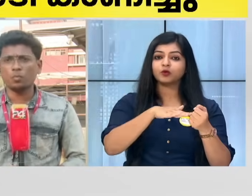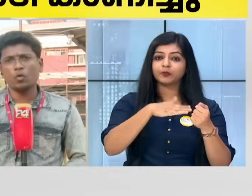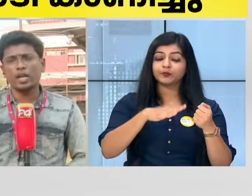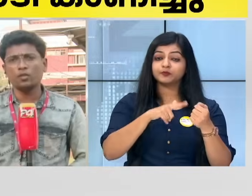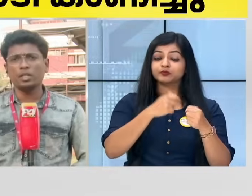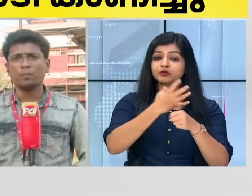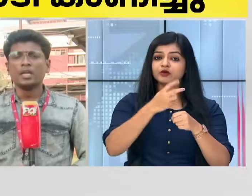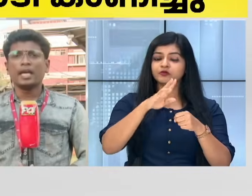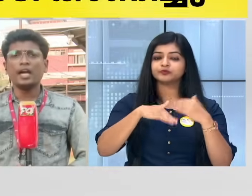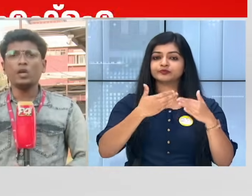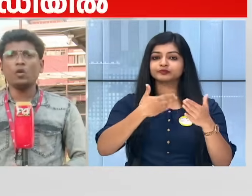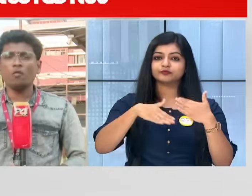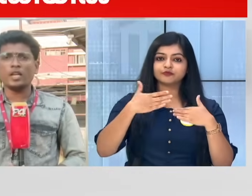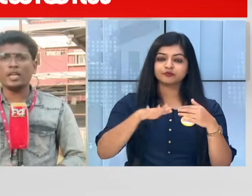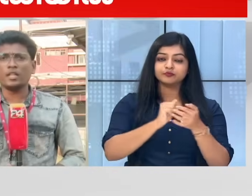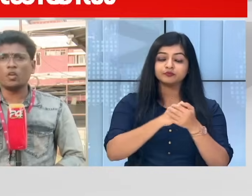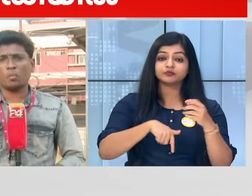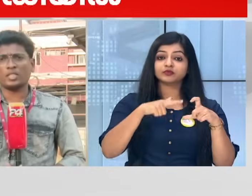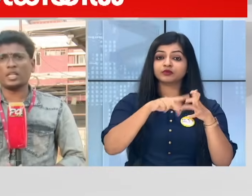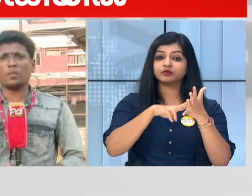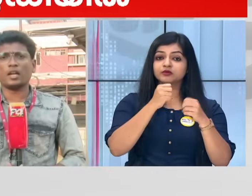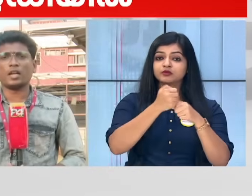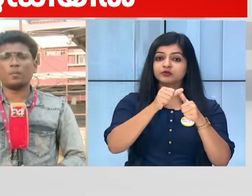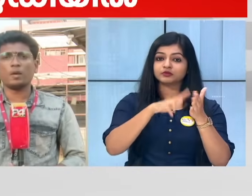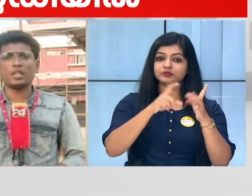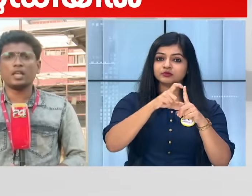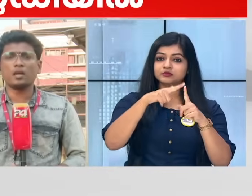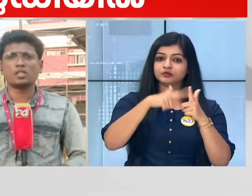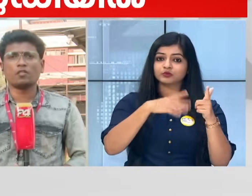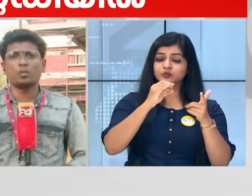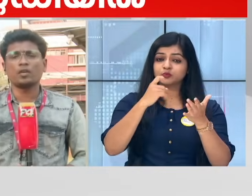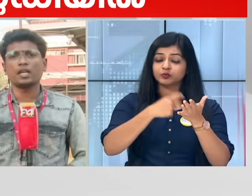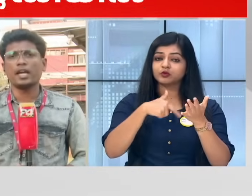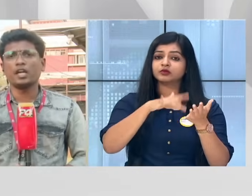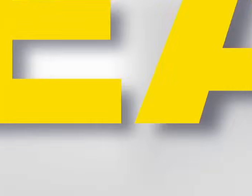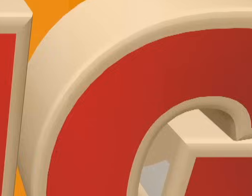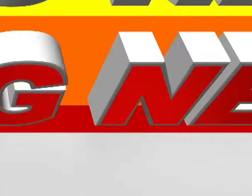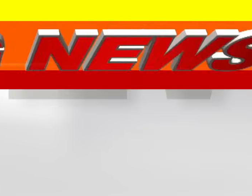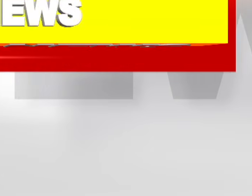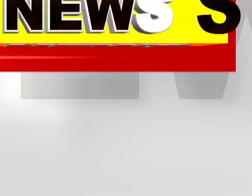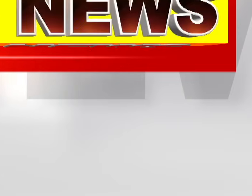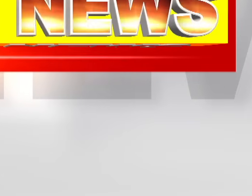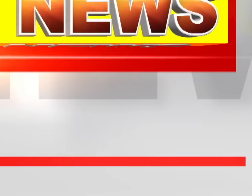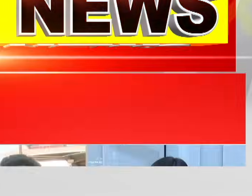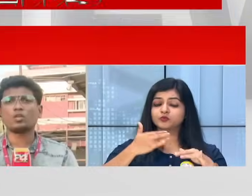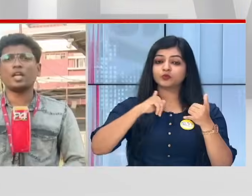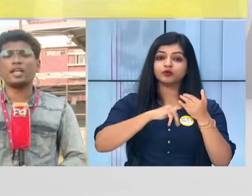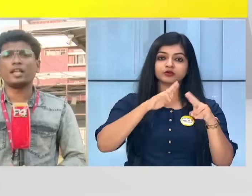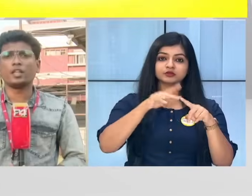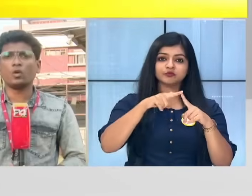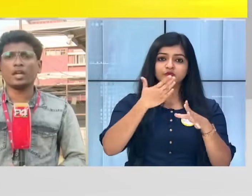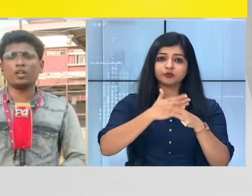നിന്ന് പോവുകയായിരുന്നു. ഇന്ന് ഏങ്ങണ്ടിയൂരിലും വലിയ രീതിയിലുള്ള പ്രതിഷേധം കണ്ടതാണ്. 10ലധികം SFI പ്രവർത്തകർ ഏങ്ങണ്ടിയൂരിൽ ഗവർണറുടെ വാഹനത്തിന്